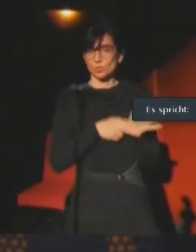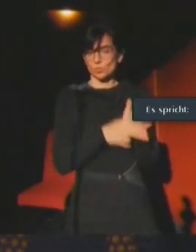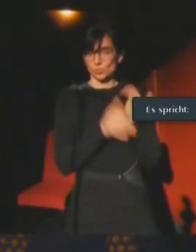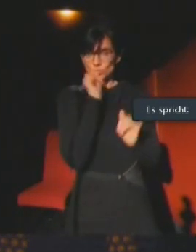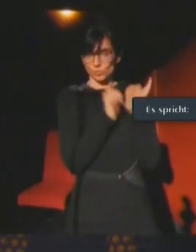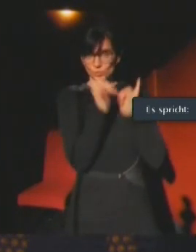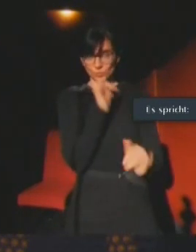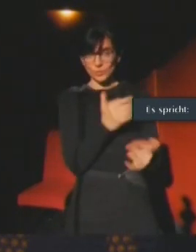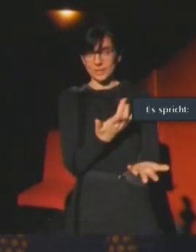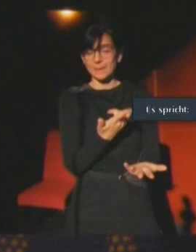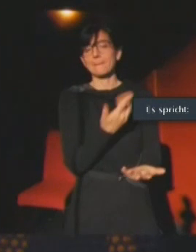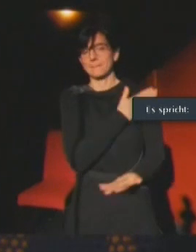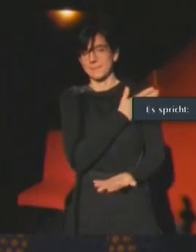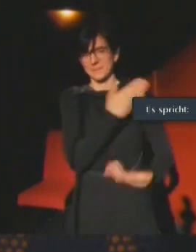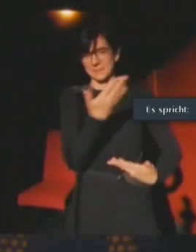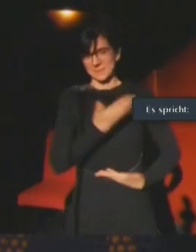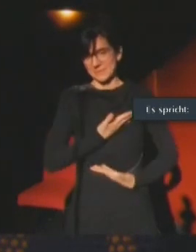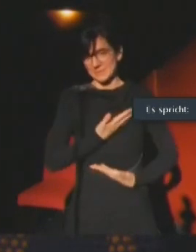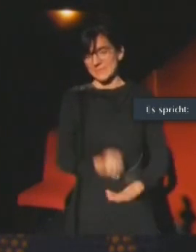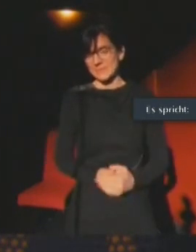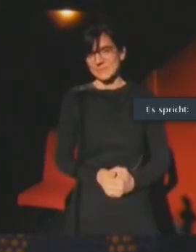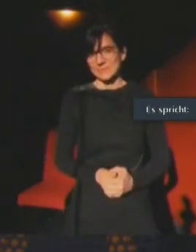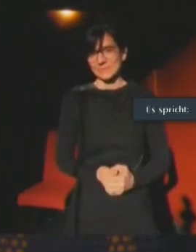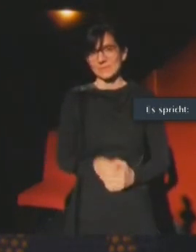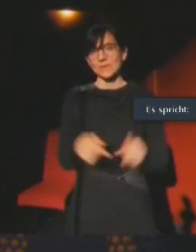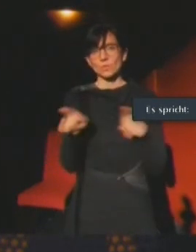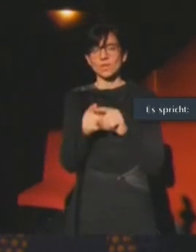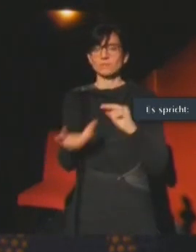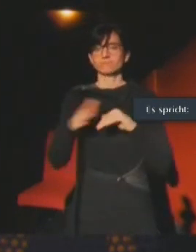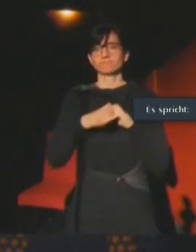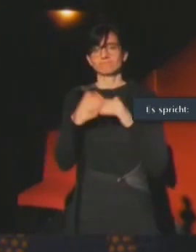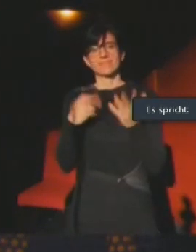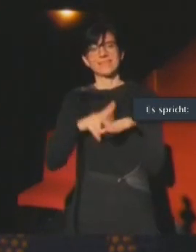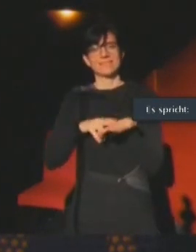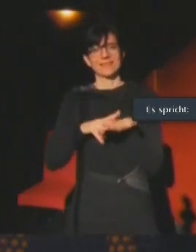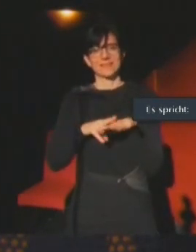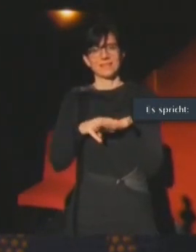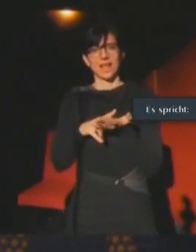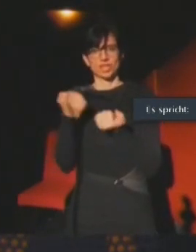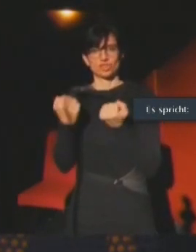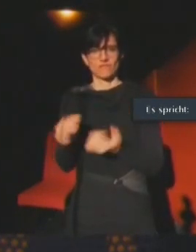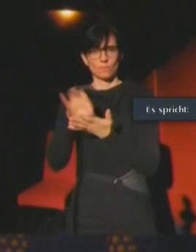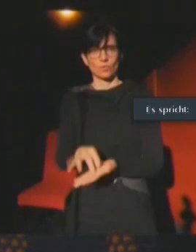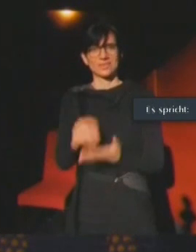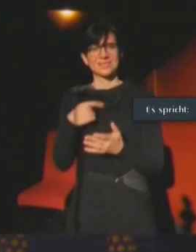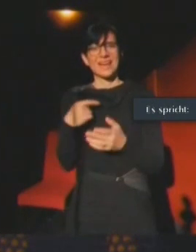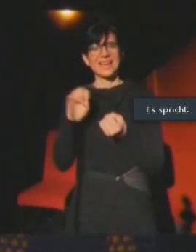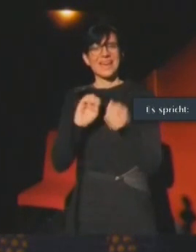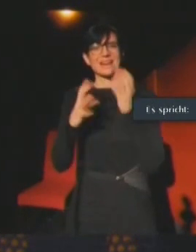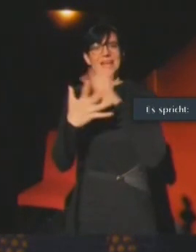reist. Und das Programm soll auch digitaler werden. Es gibt eine eigene Erasmus-App,